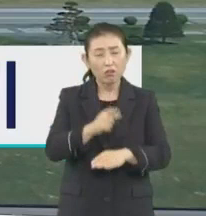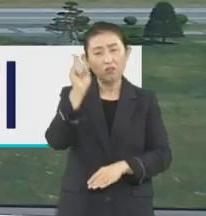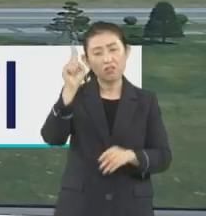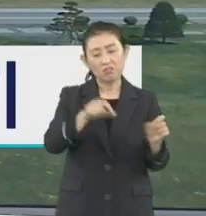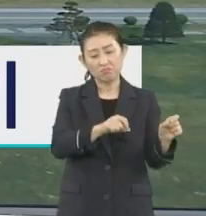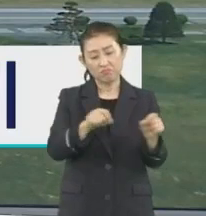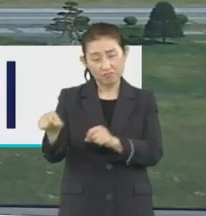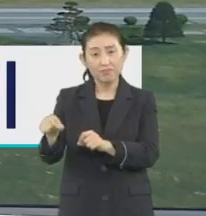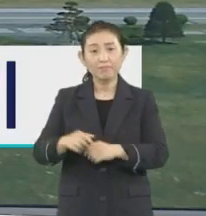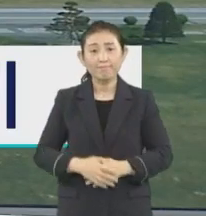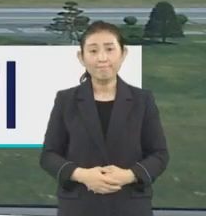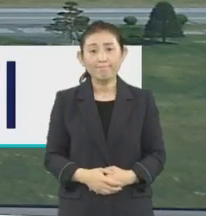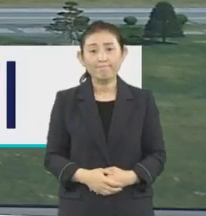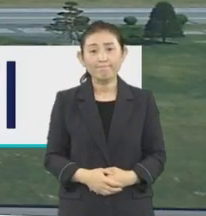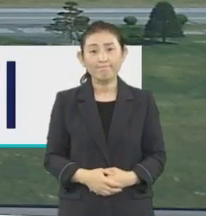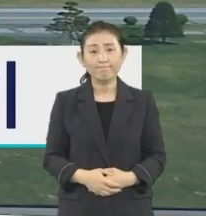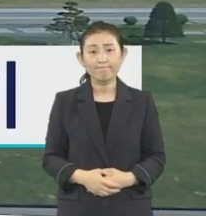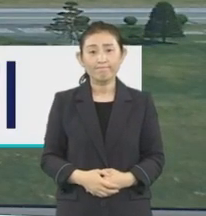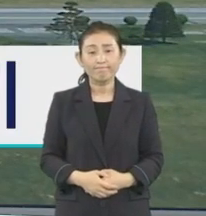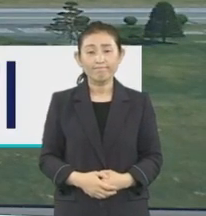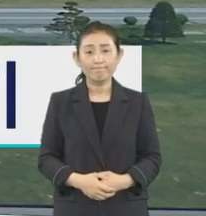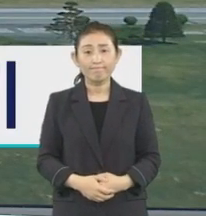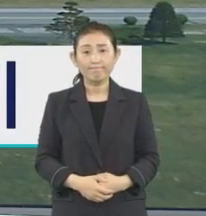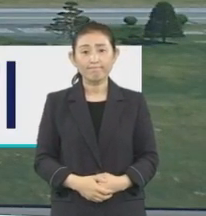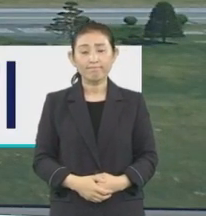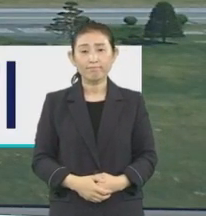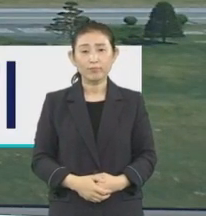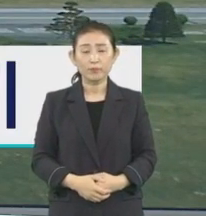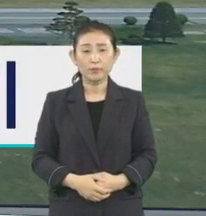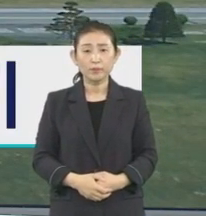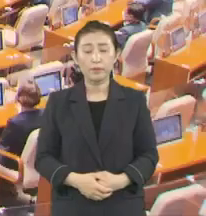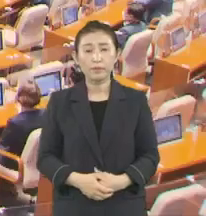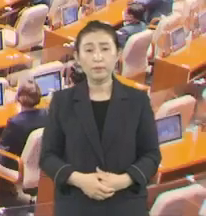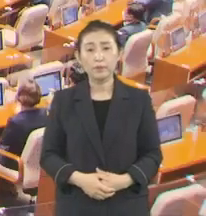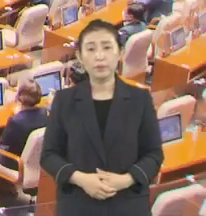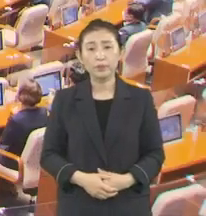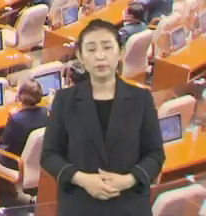내일로 연기됐습니다. 서울방송센터 김성민 기자입니다.